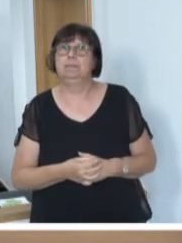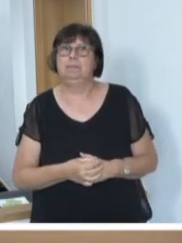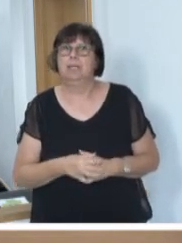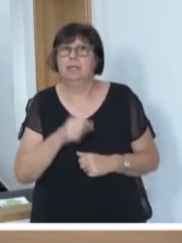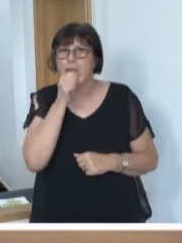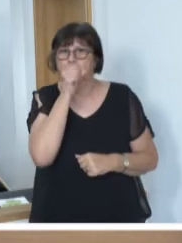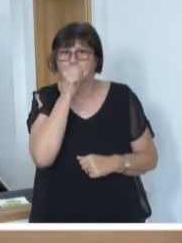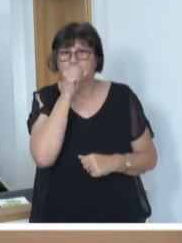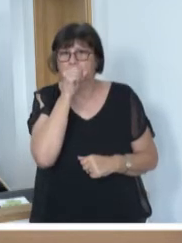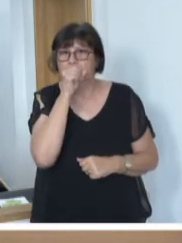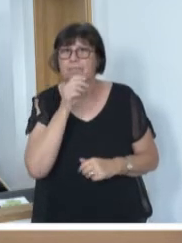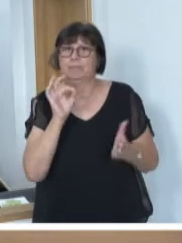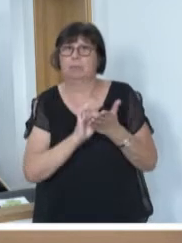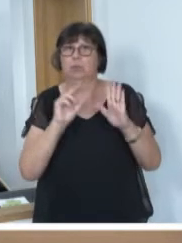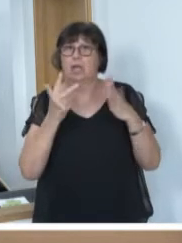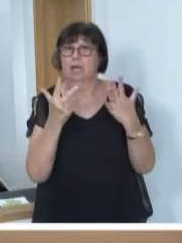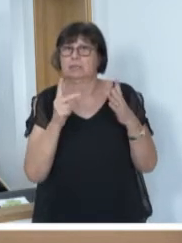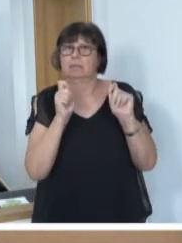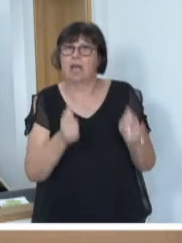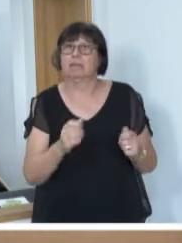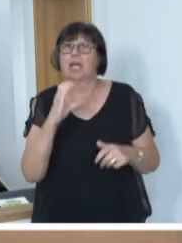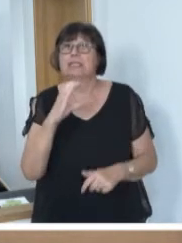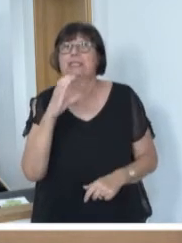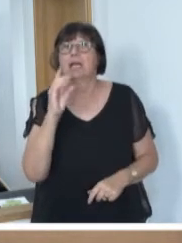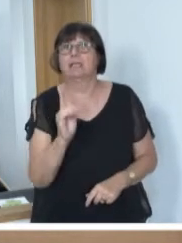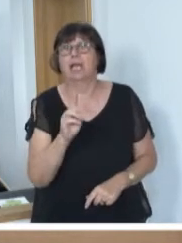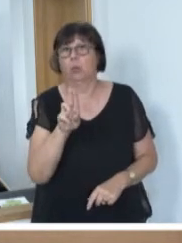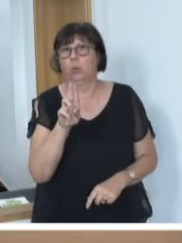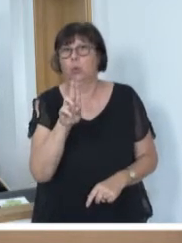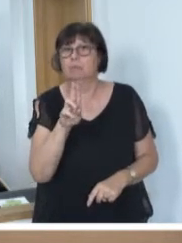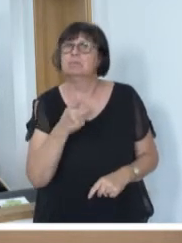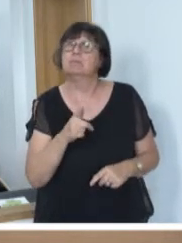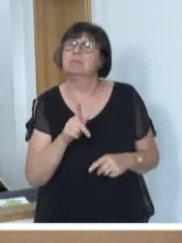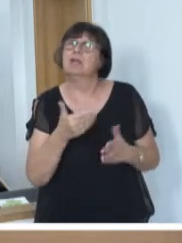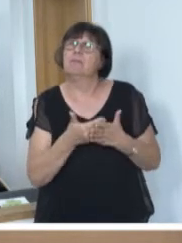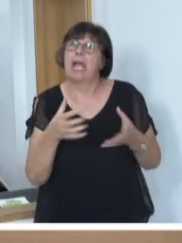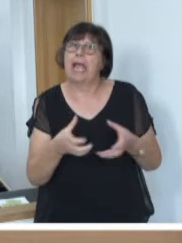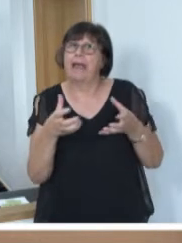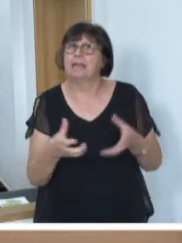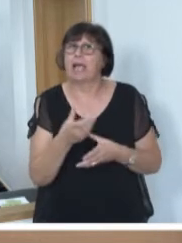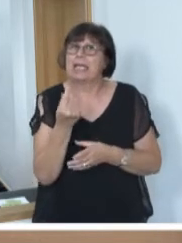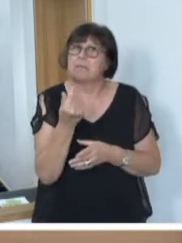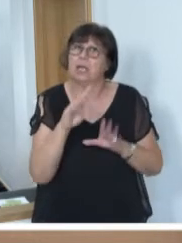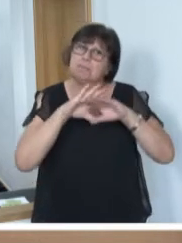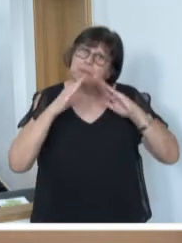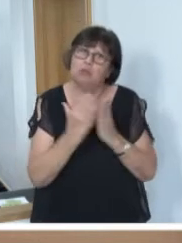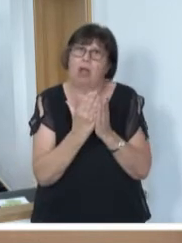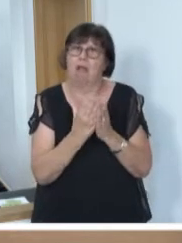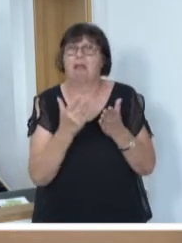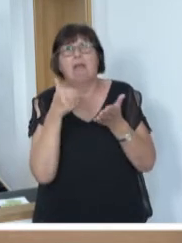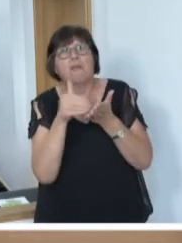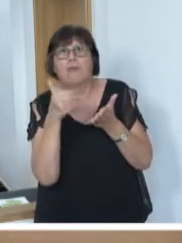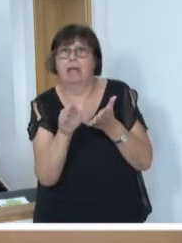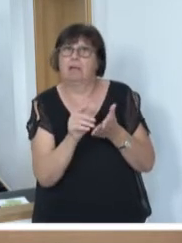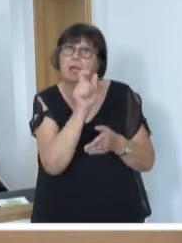Zu Tagesordnungspunkt 8, dem Antrag der CDU-Landtagsfraktion betreffend Energiepreispauschale auf weitere